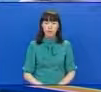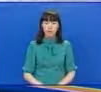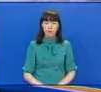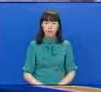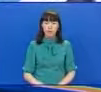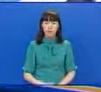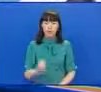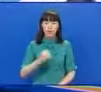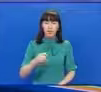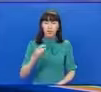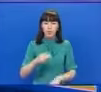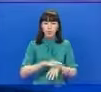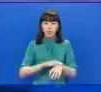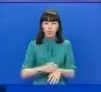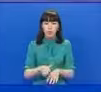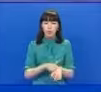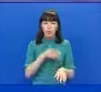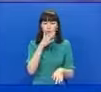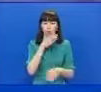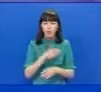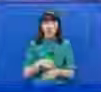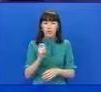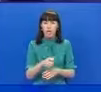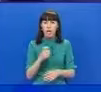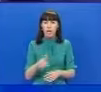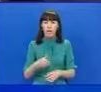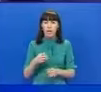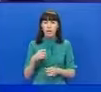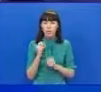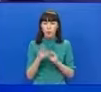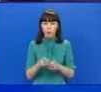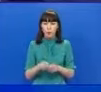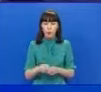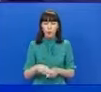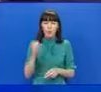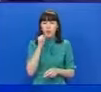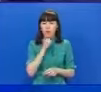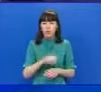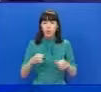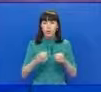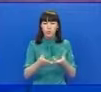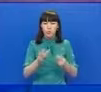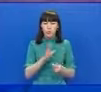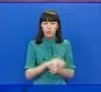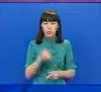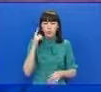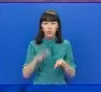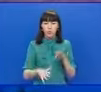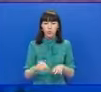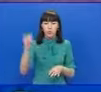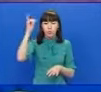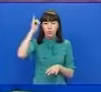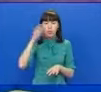Ал Сайрам ауданының полицейлері ұзақ уақыттан бері жергілікті тұрғындарды үрейлендіріп келген мал ұрлығын кәсіп еткен қылмыстық топты құрықтады. Күдіктілер әрі қара